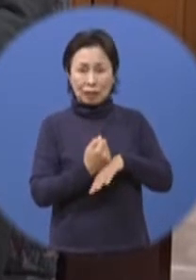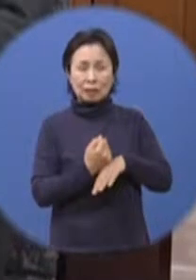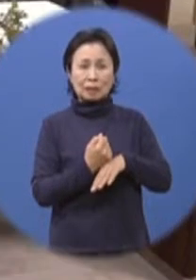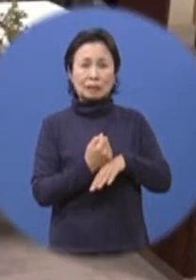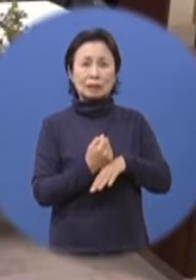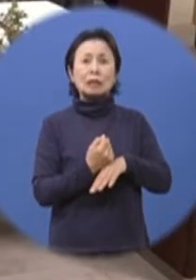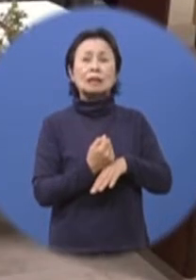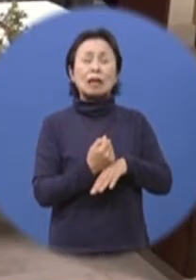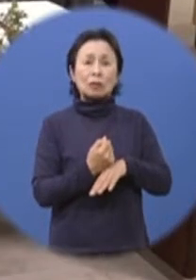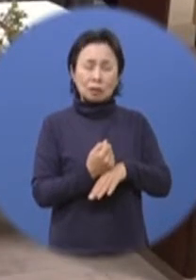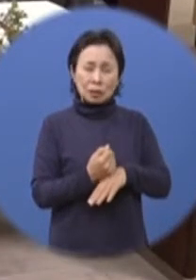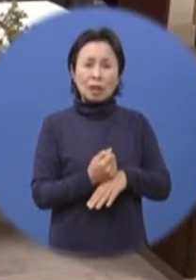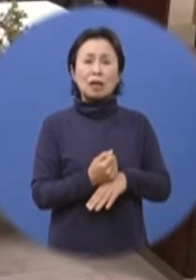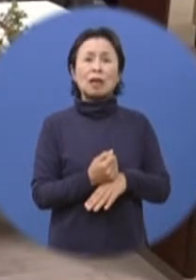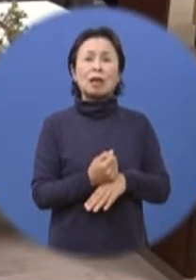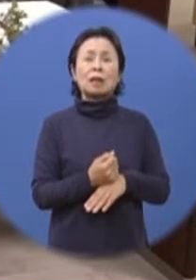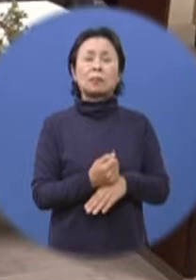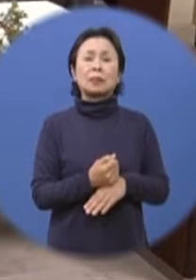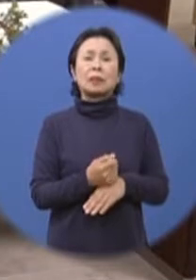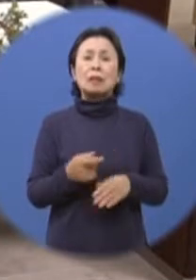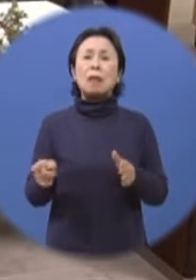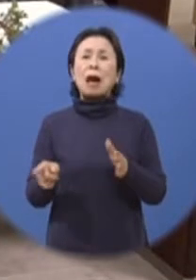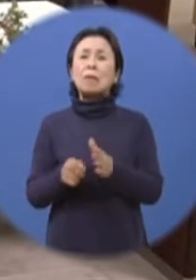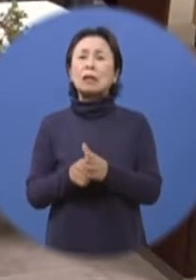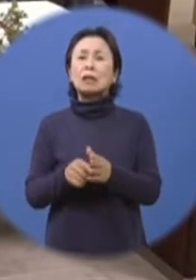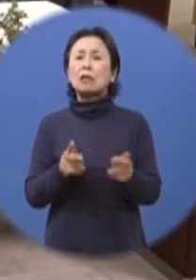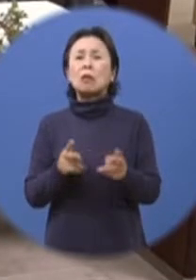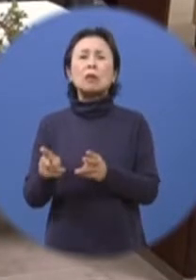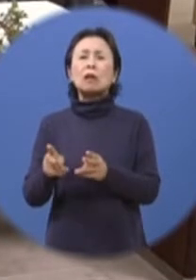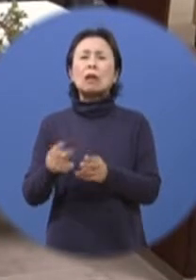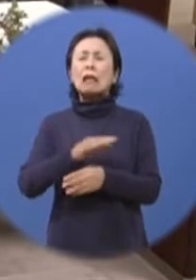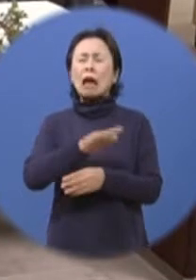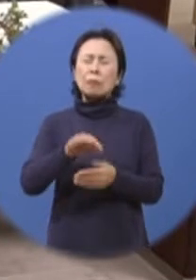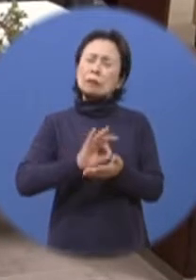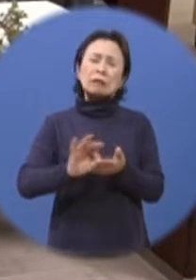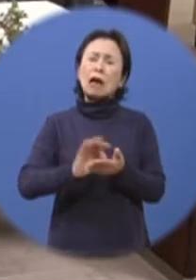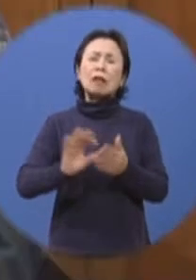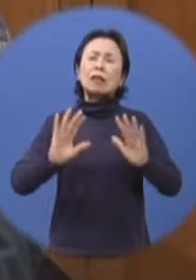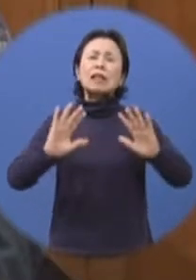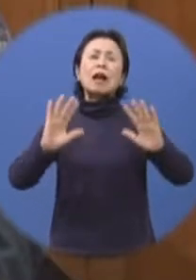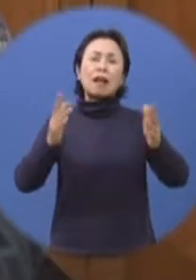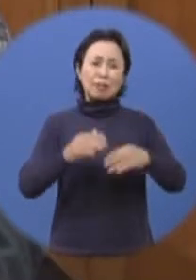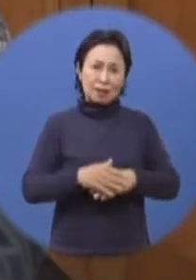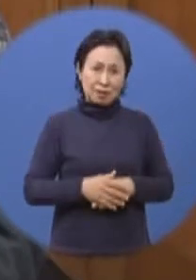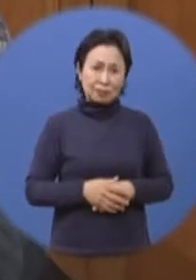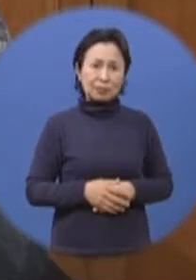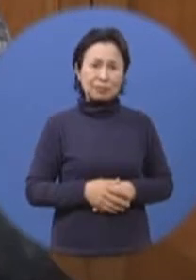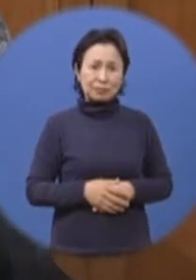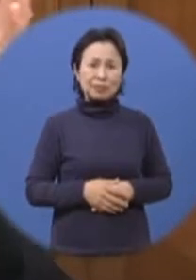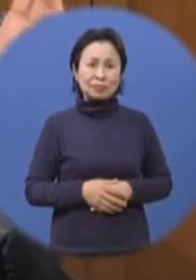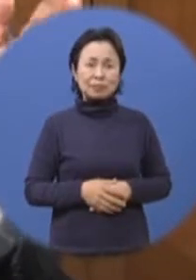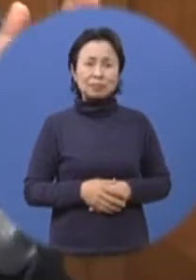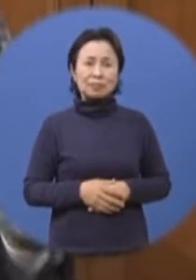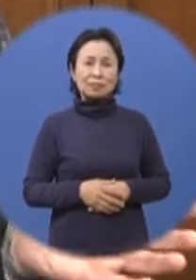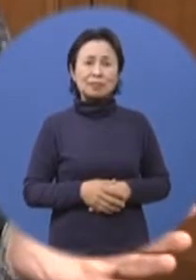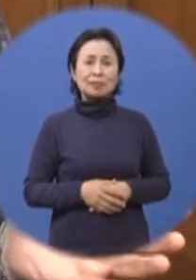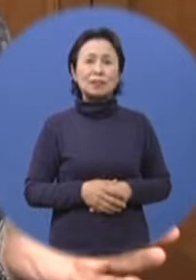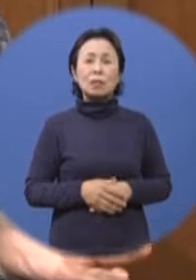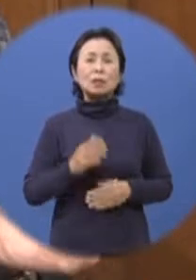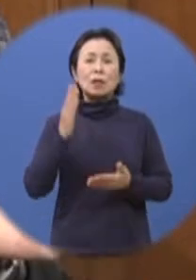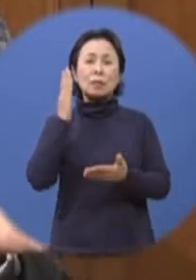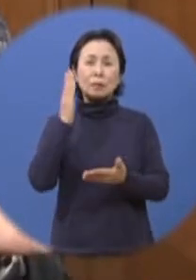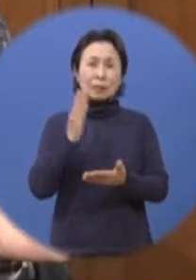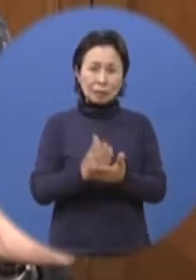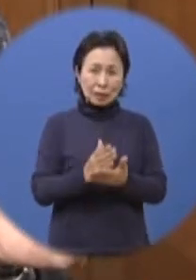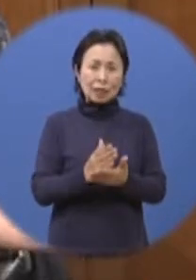今までの事業承継税制は使われてなかったんですほとんどっだけどそれはもう取らないよと